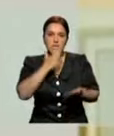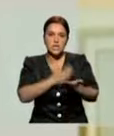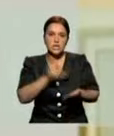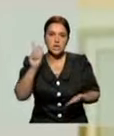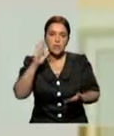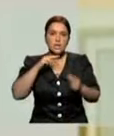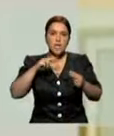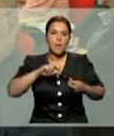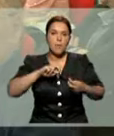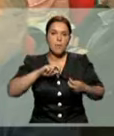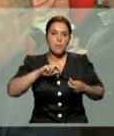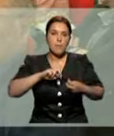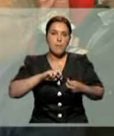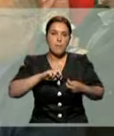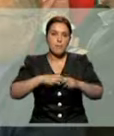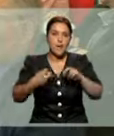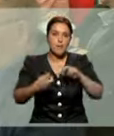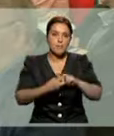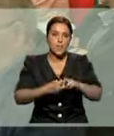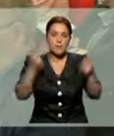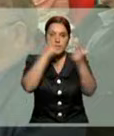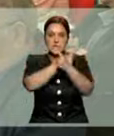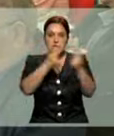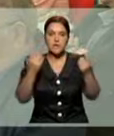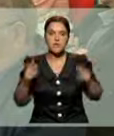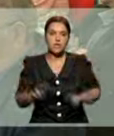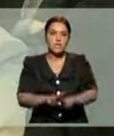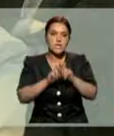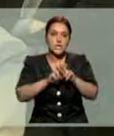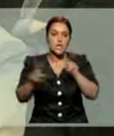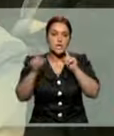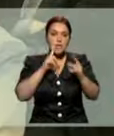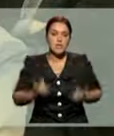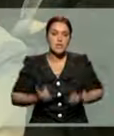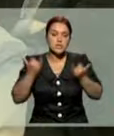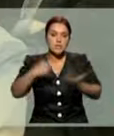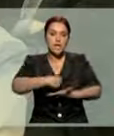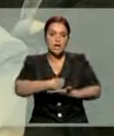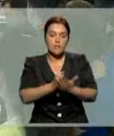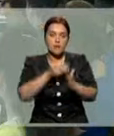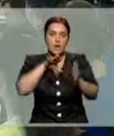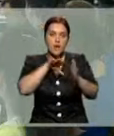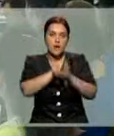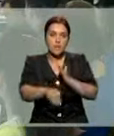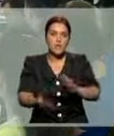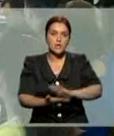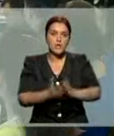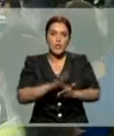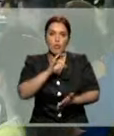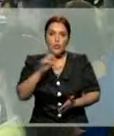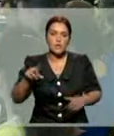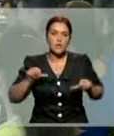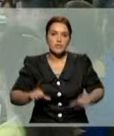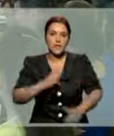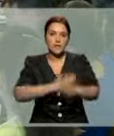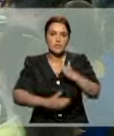единицы. Обратить внимание на проблему призвали сегодня в Астане на конференции, посвященной ратификации Конвенции ООН о правах